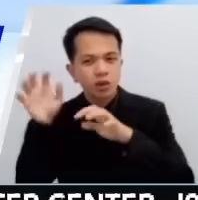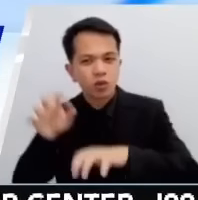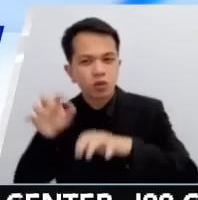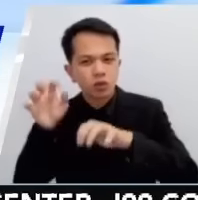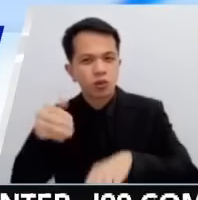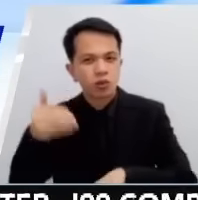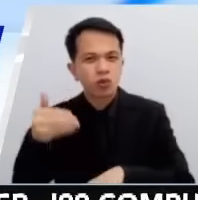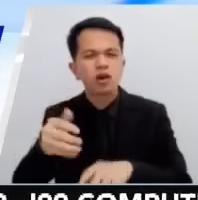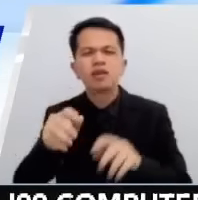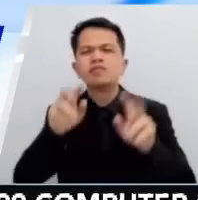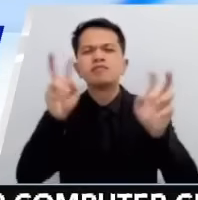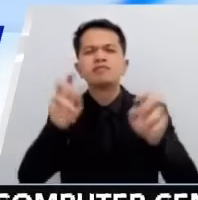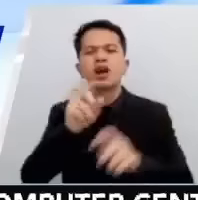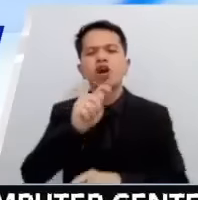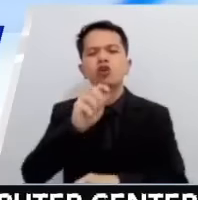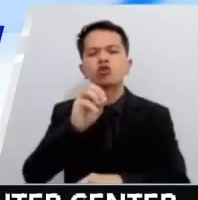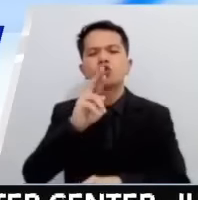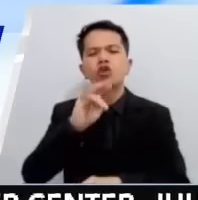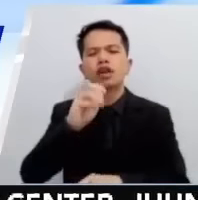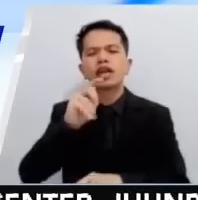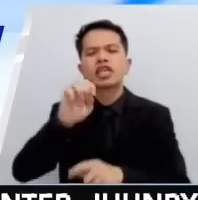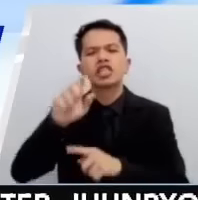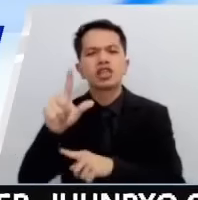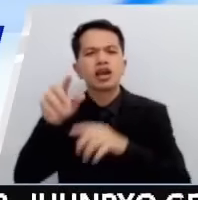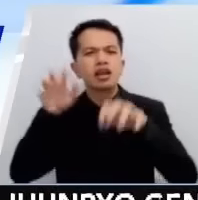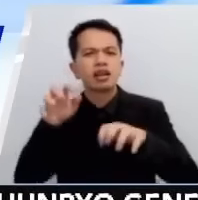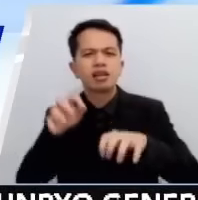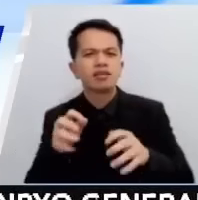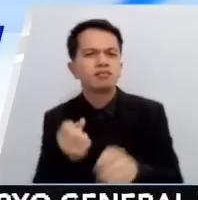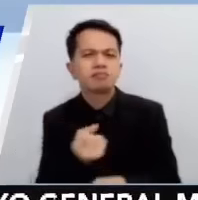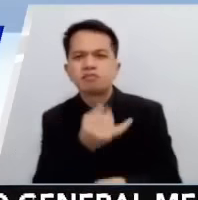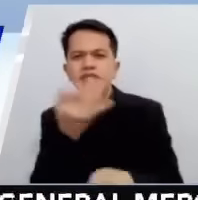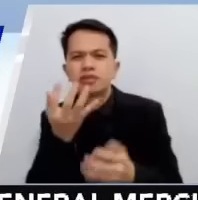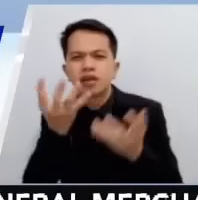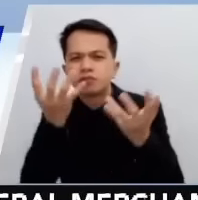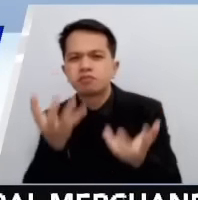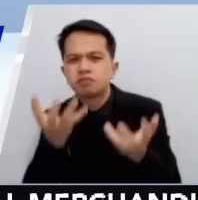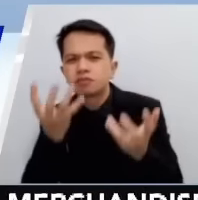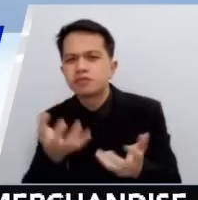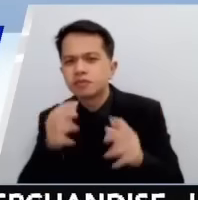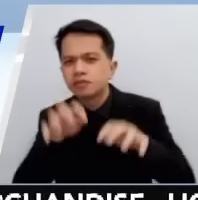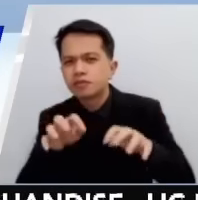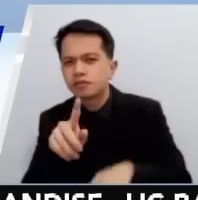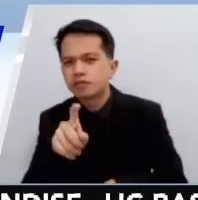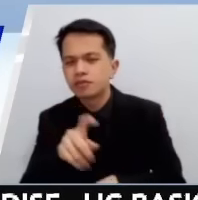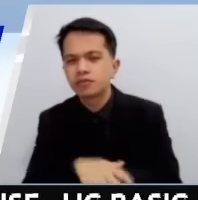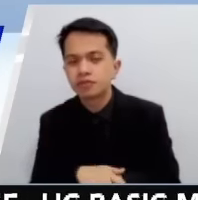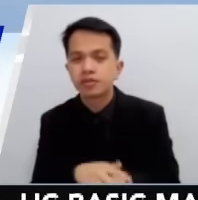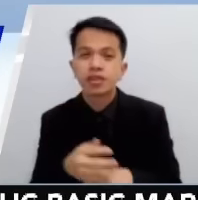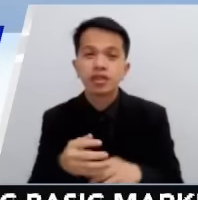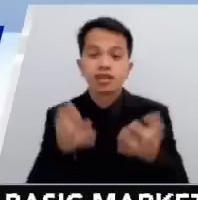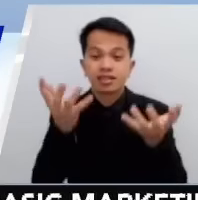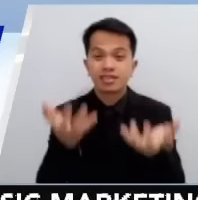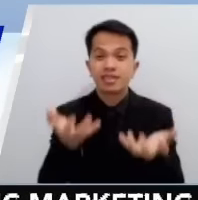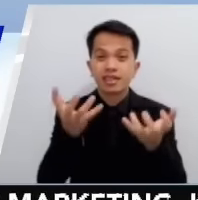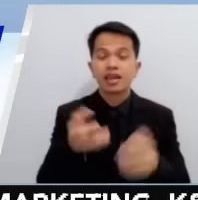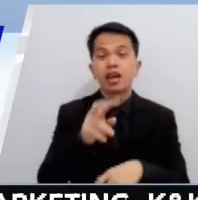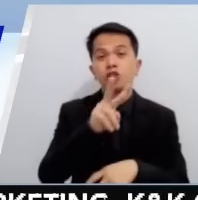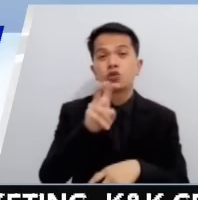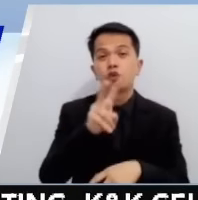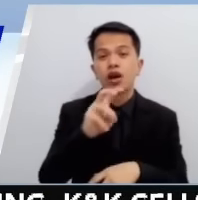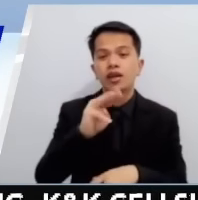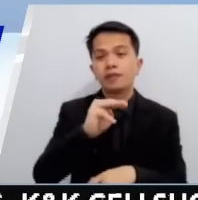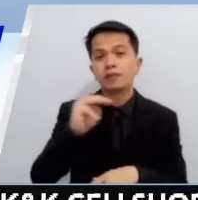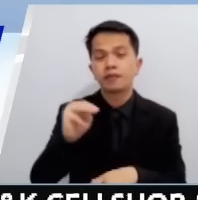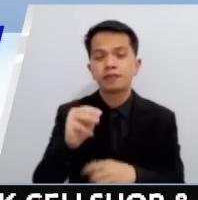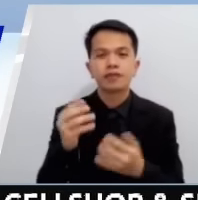Gaano kadami yung dalang ulan nito inaasahan po natin na more than 200 mm pero may mga areas po kasi